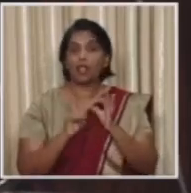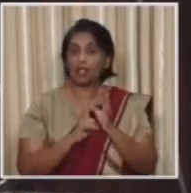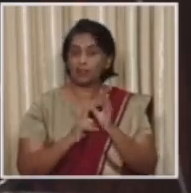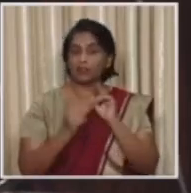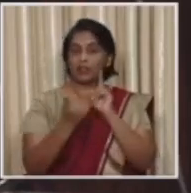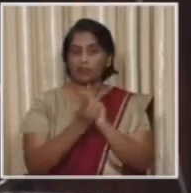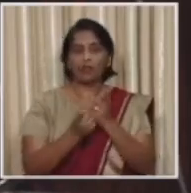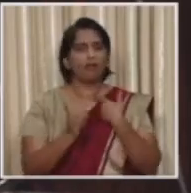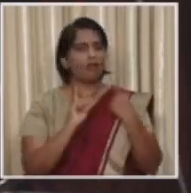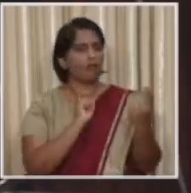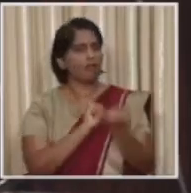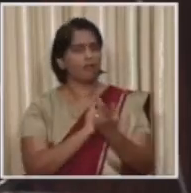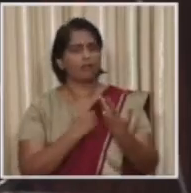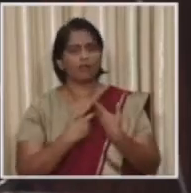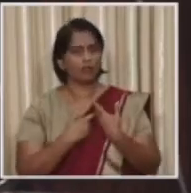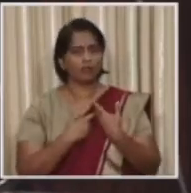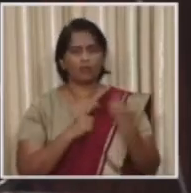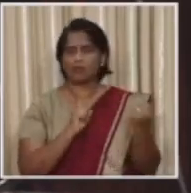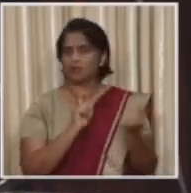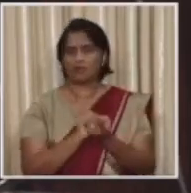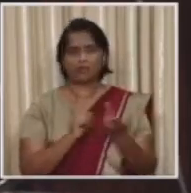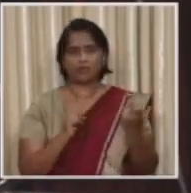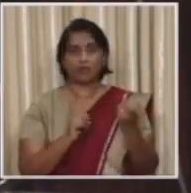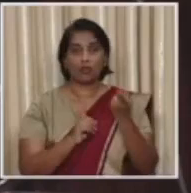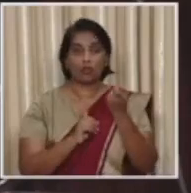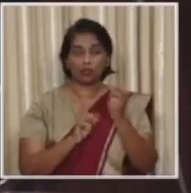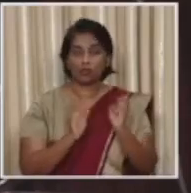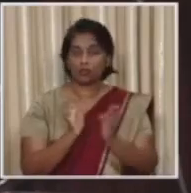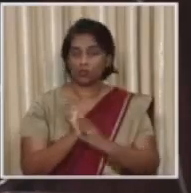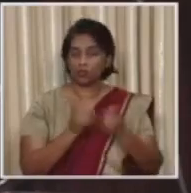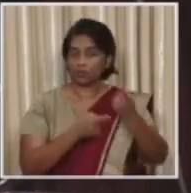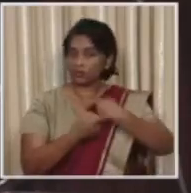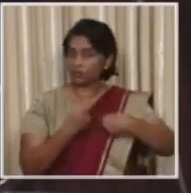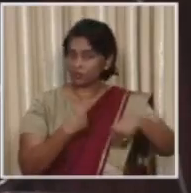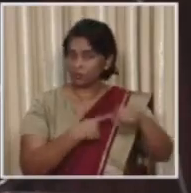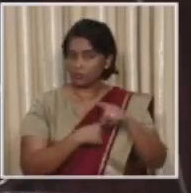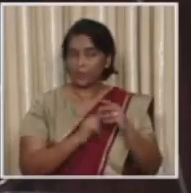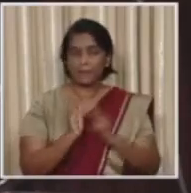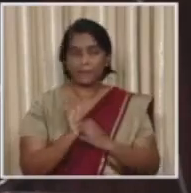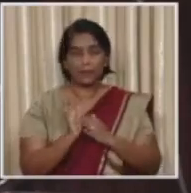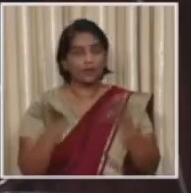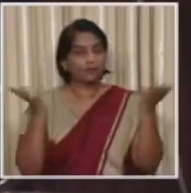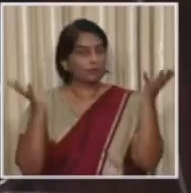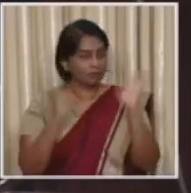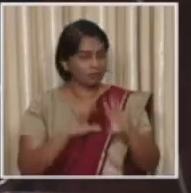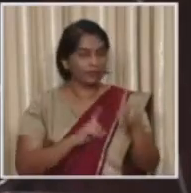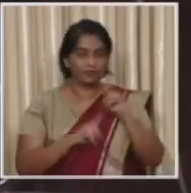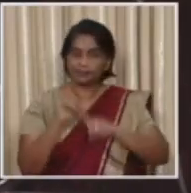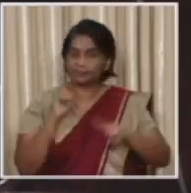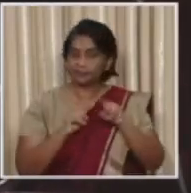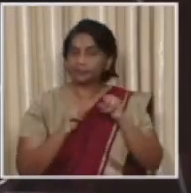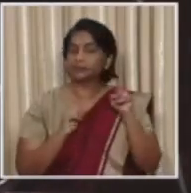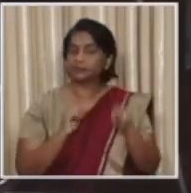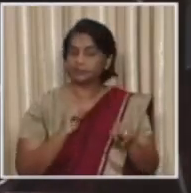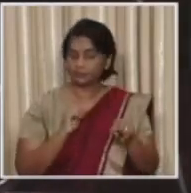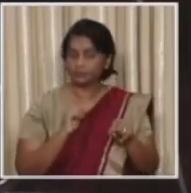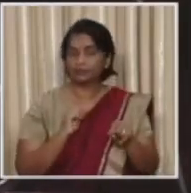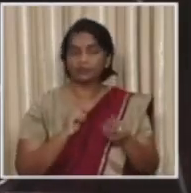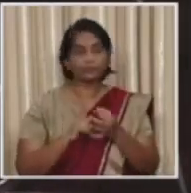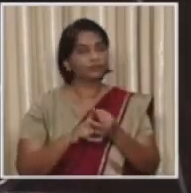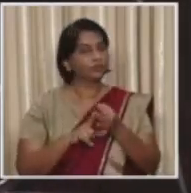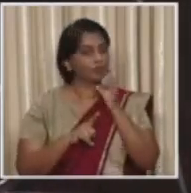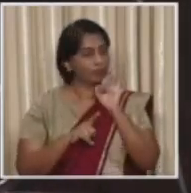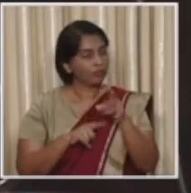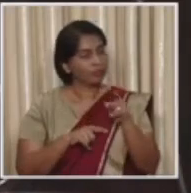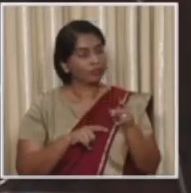එහෙමනම් අපිවත් හම්බ වෙන්න එපා. එහෙම හමුවීමක් උන්නේ නැහැ. එතුමා මුදල් කාරක සභාවේ සමාජිකයන් රැස් වෙලා එතෙන්දී එහි සභාපති